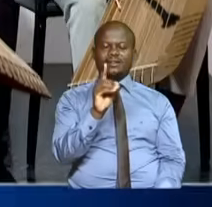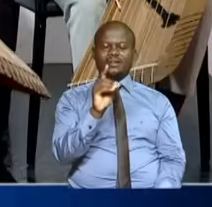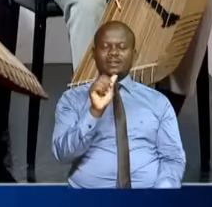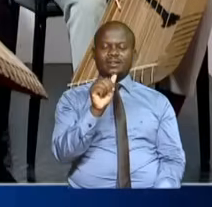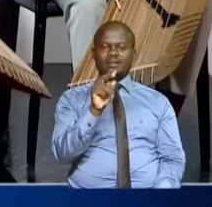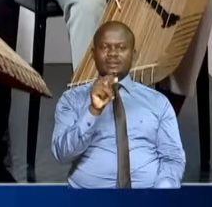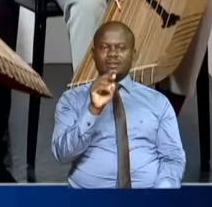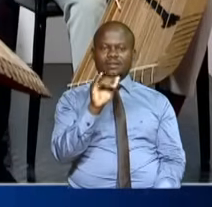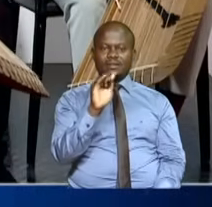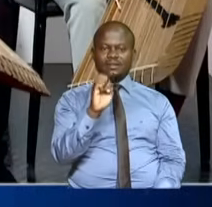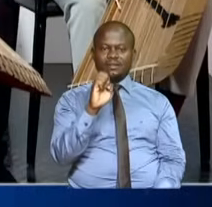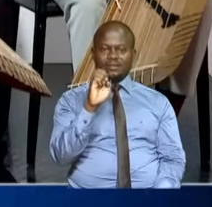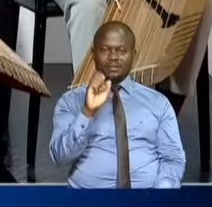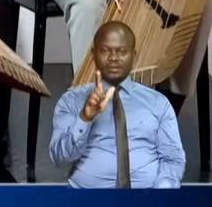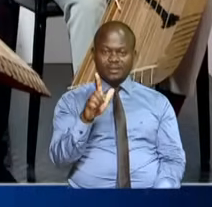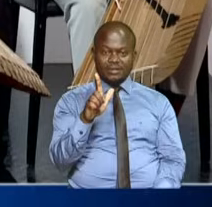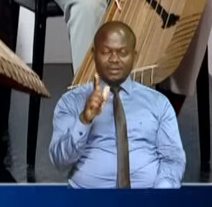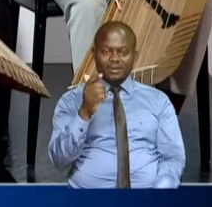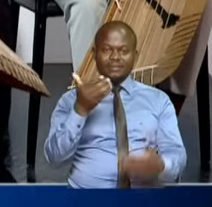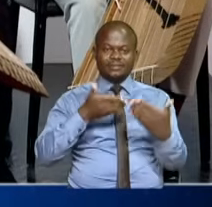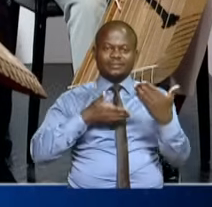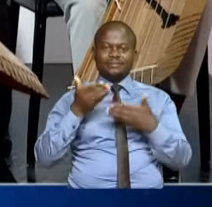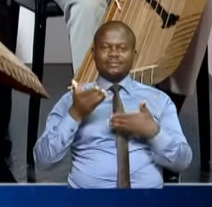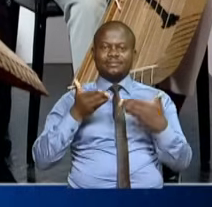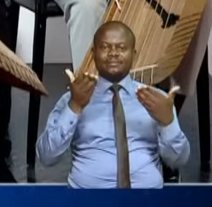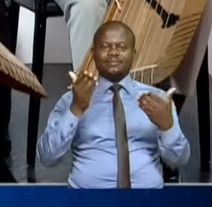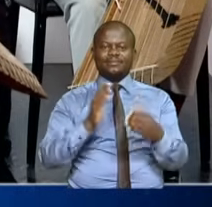Ngarukiye Daniel tuguhaye ikaze